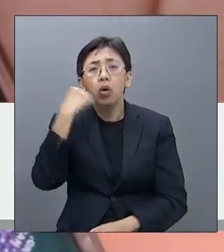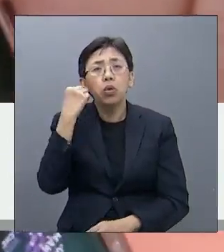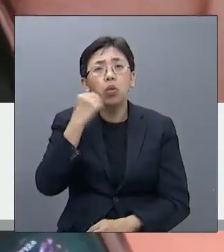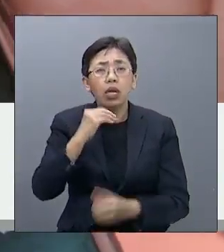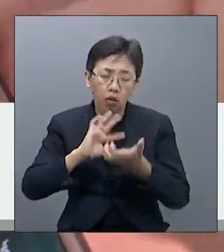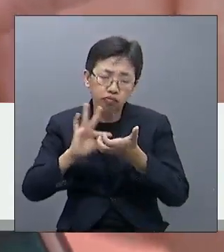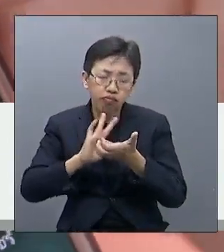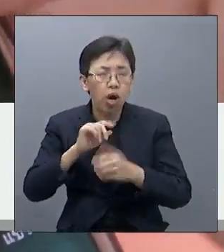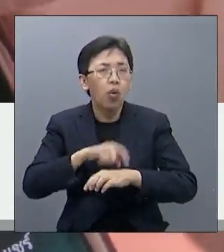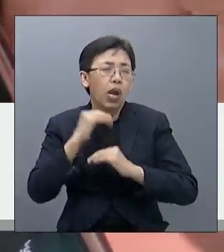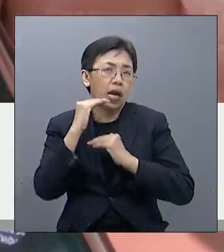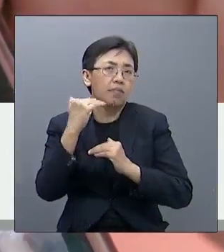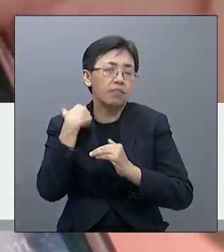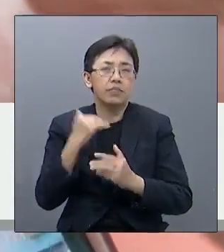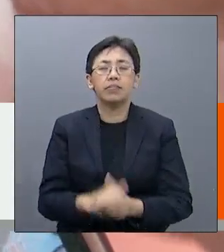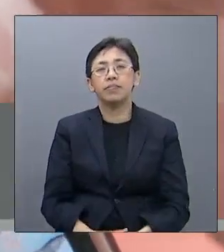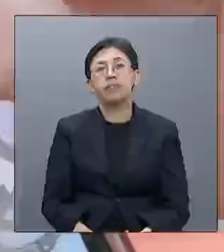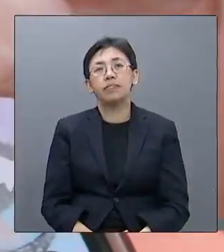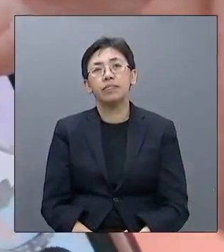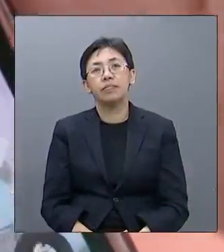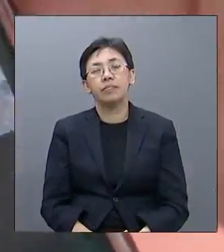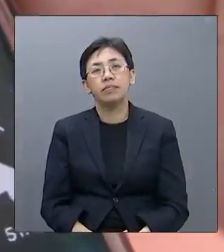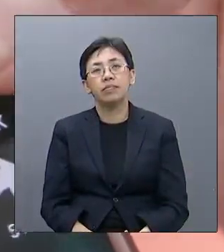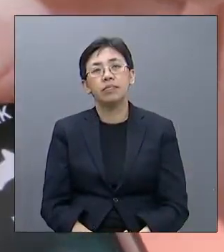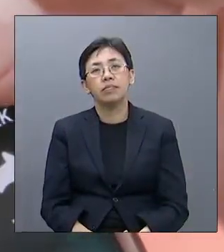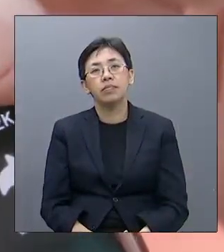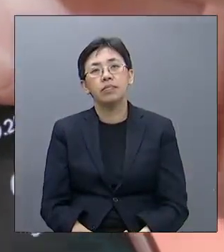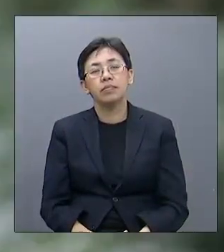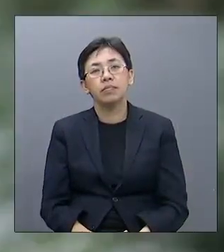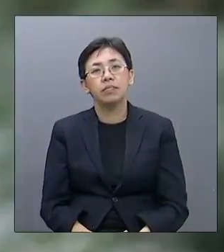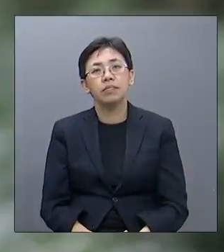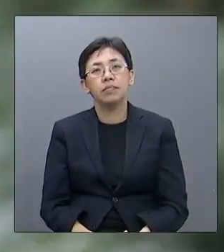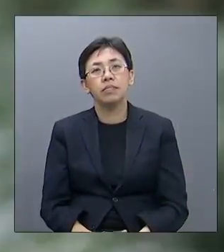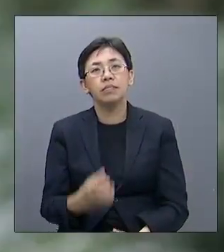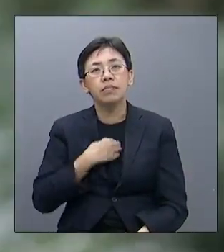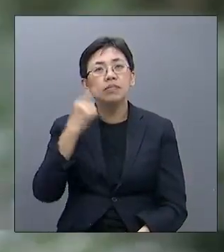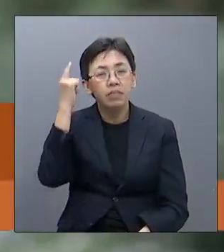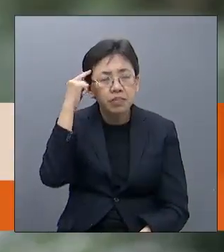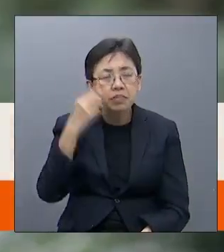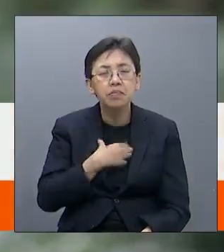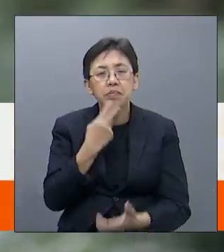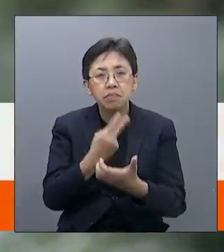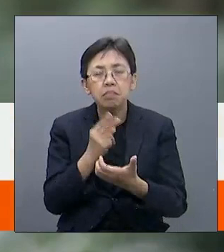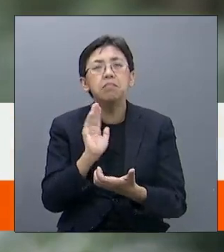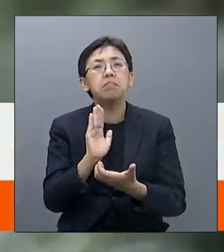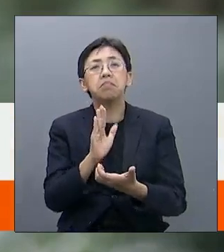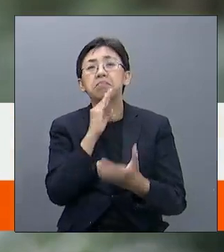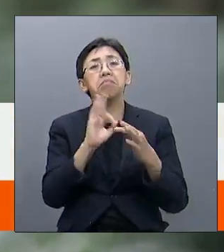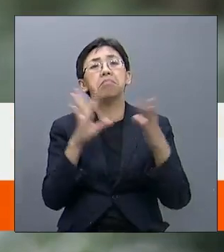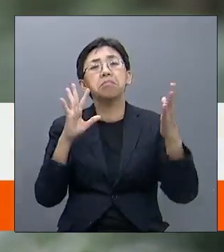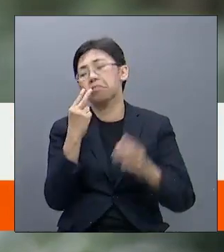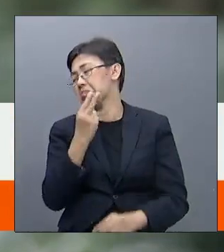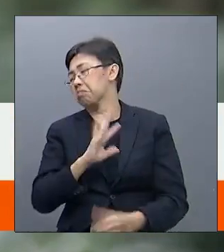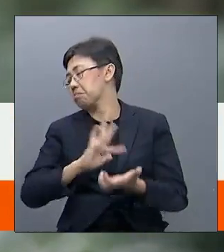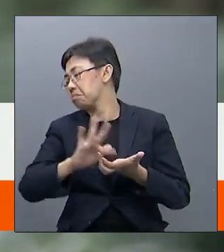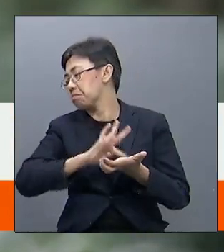ำกัดเวลาดู ก็ดูไอ้ที่มันเราอยากจะรู้อยากจะดูเฉยๆถ้าเกิดไม่เกี่ยวกับเราเราก็เลื่อนผ่าน